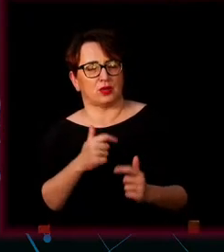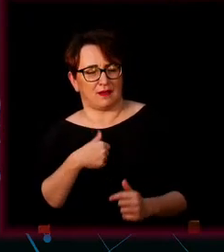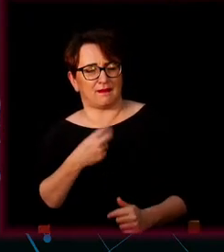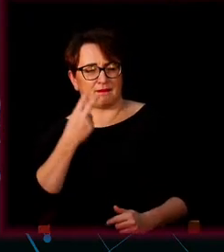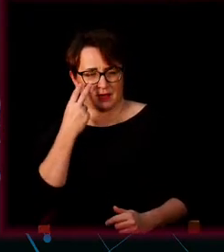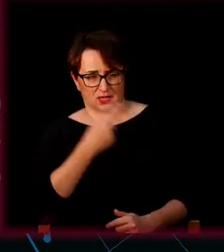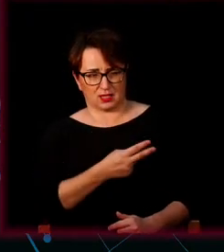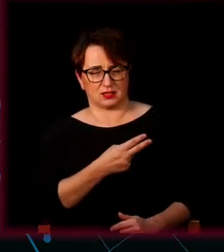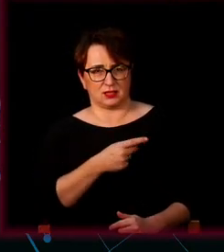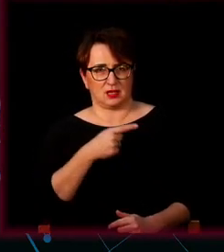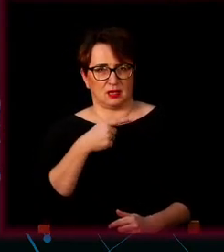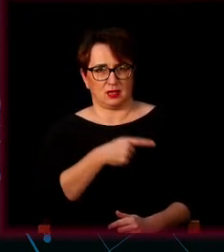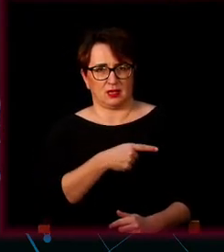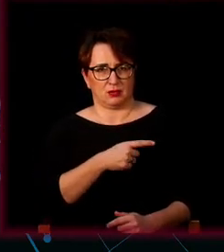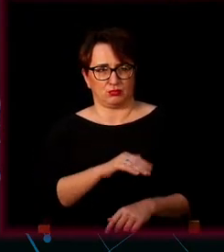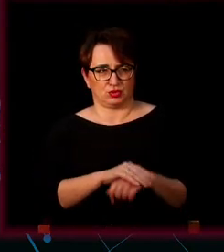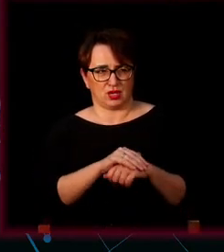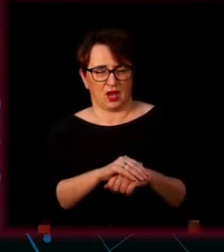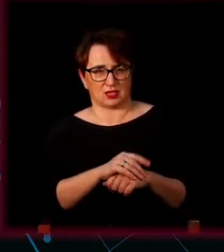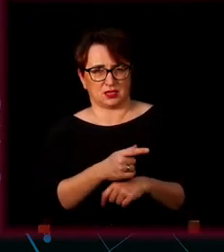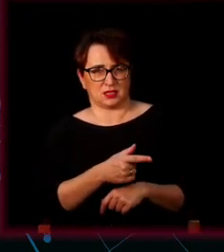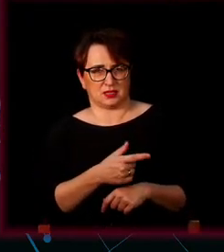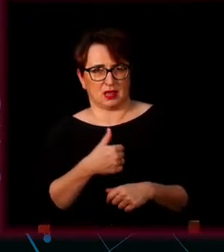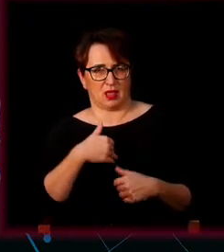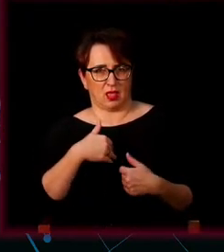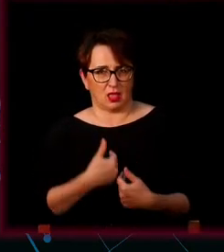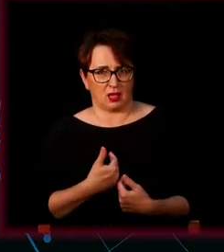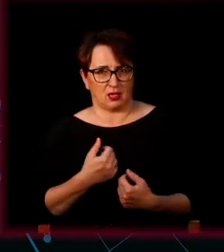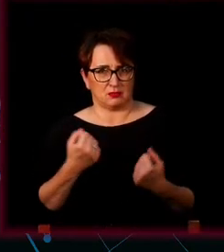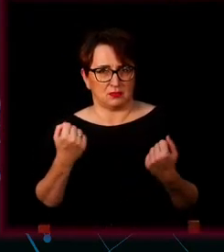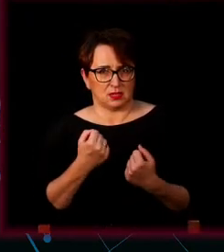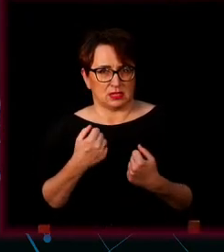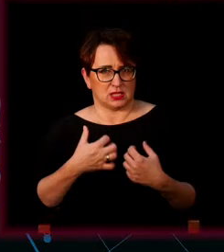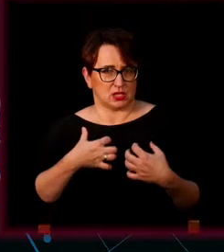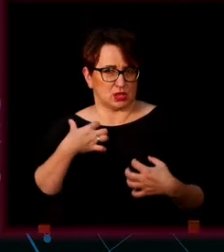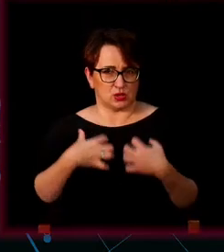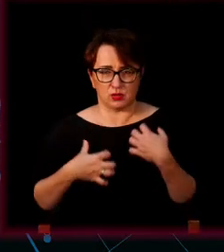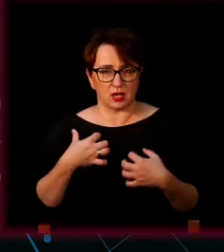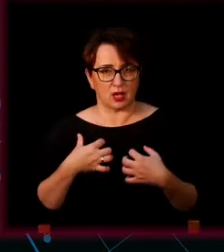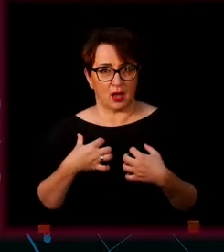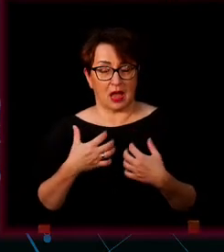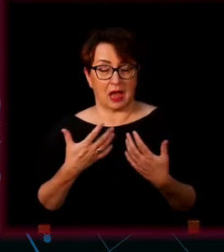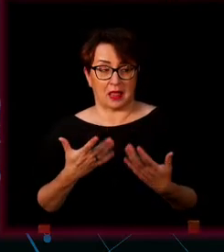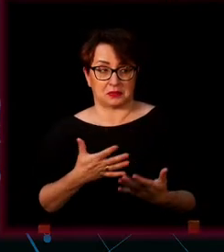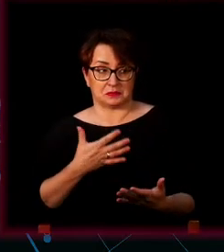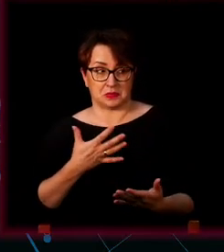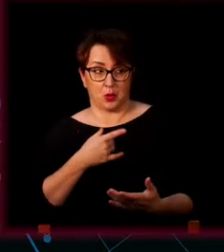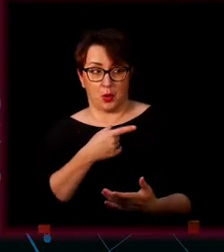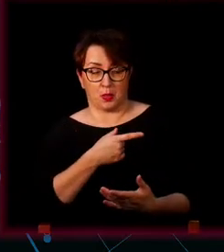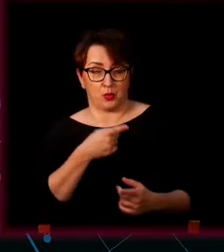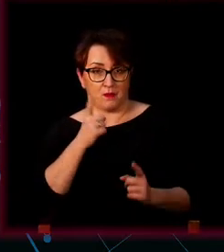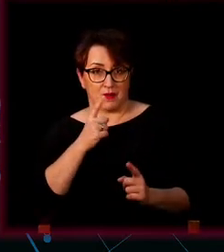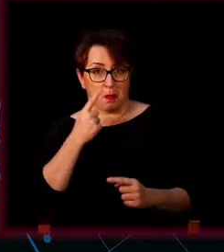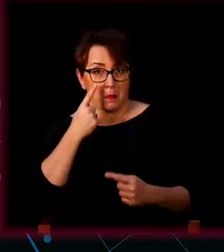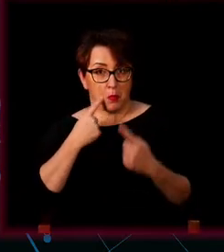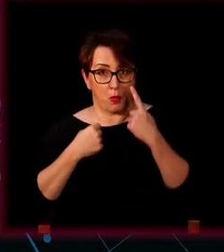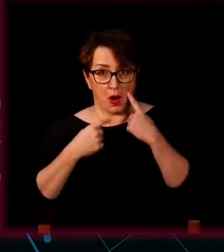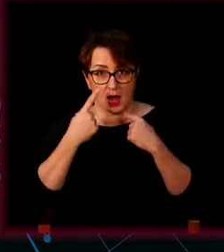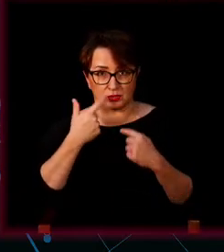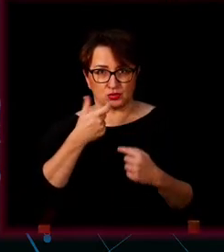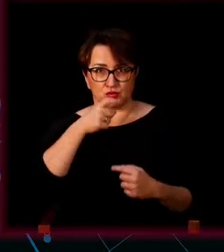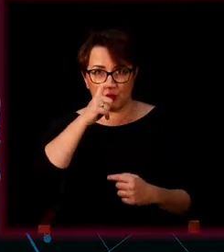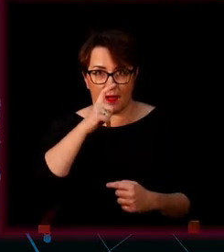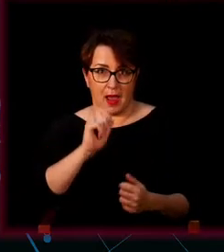widzi, że jego przyjaciel jest wyczerpany, wściekły. Ale zdaje się, że on uważa płacz coś złego